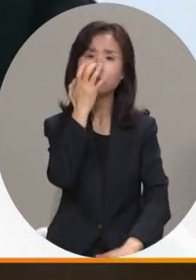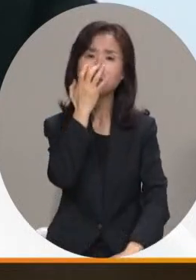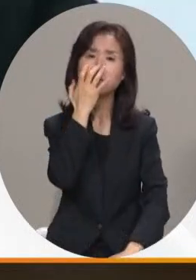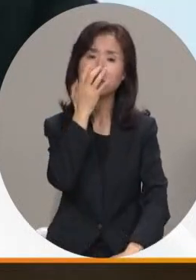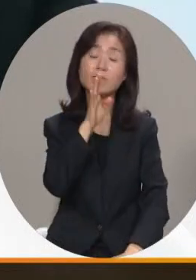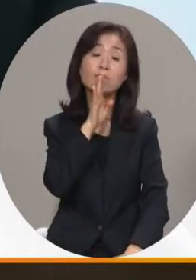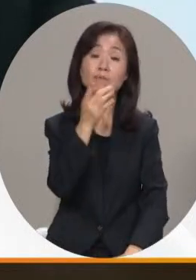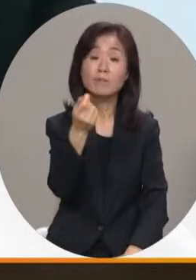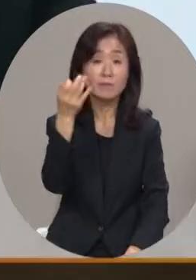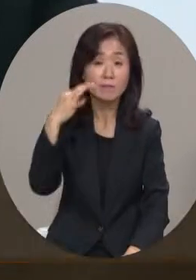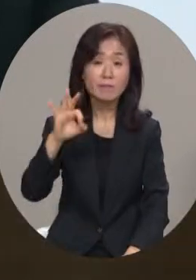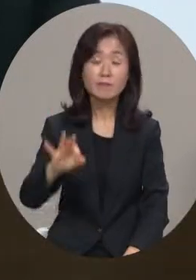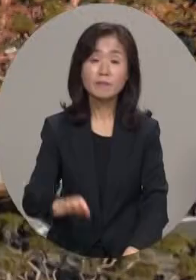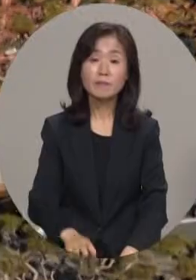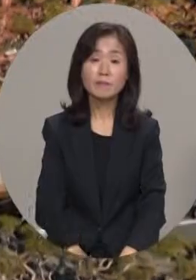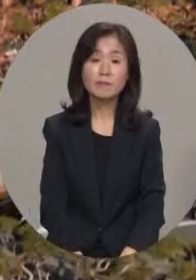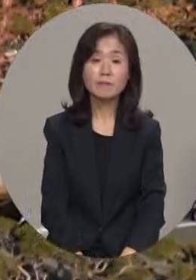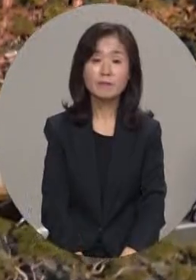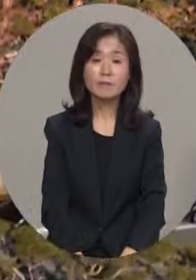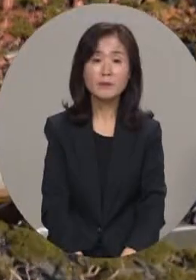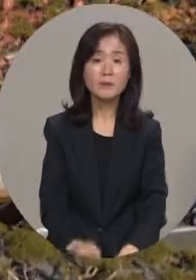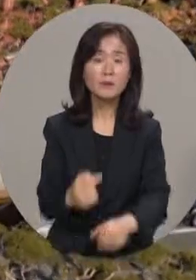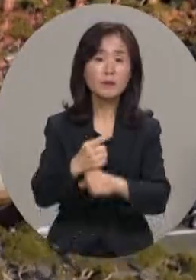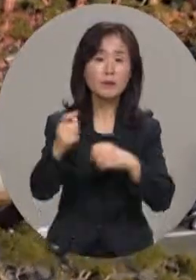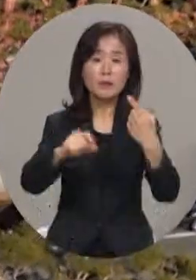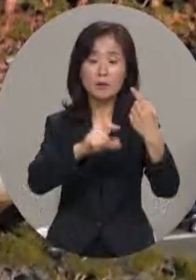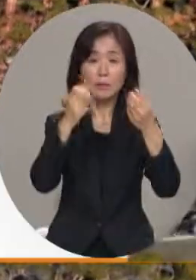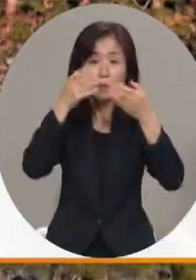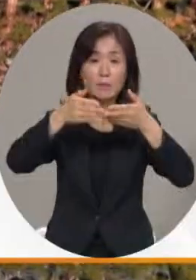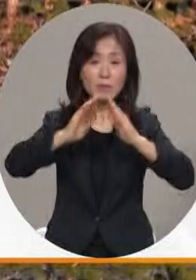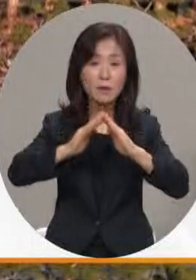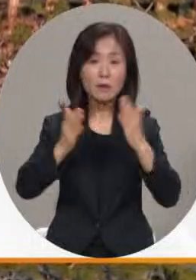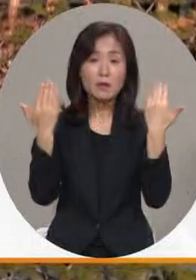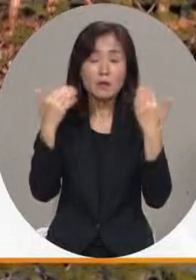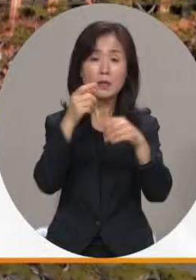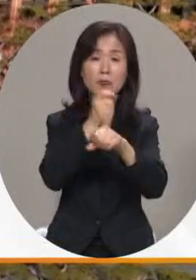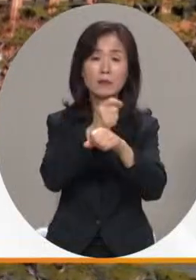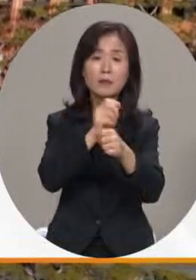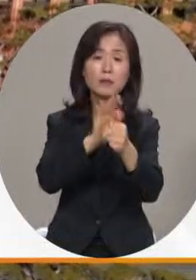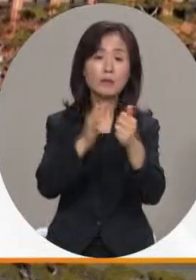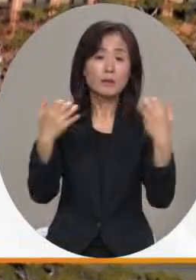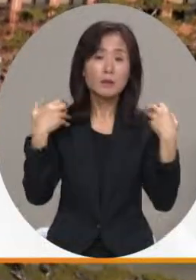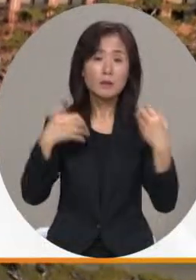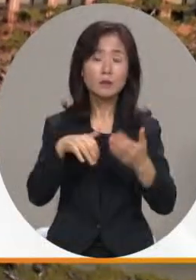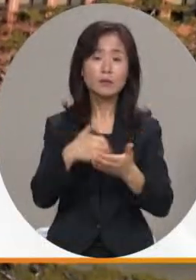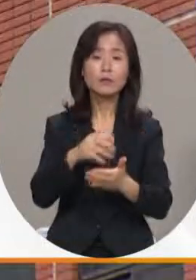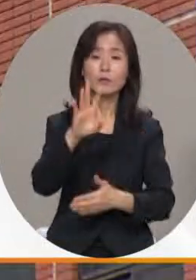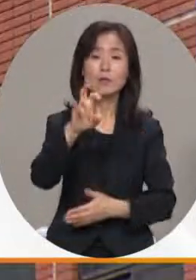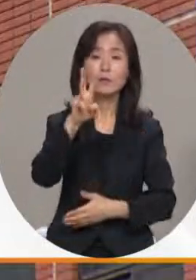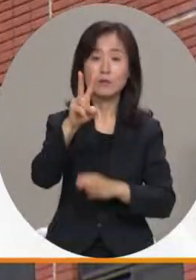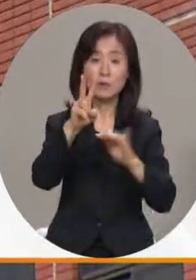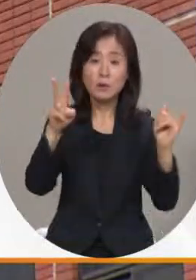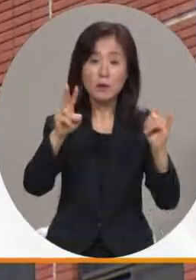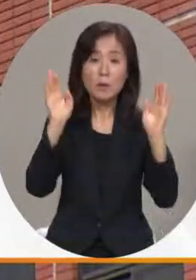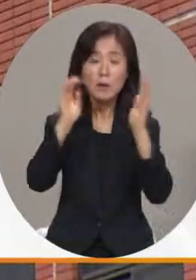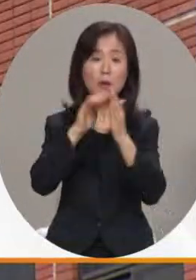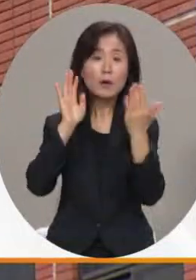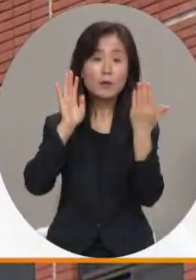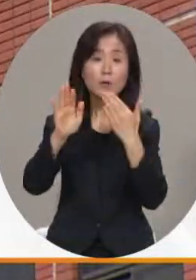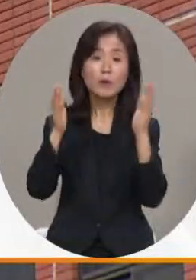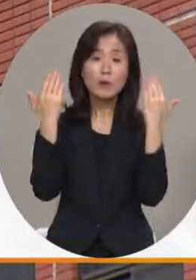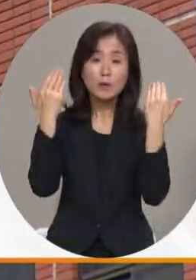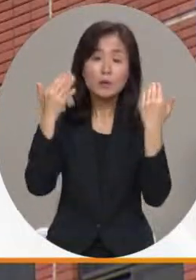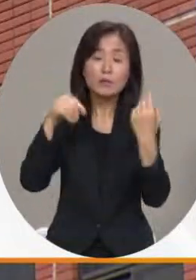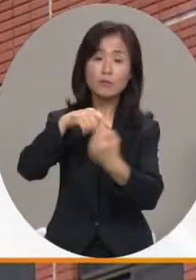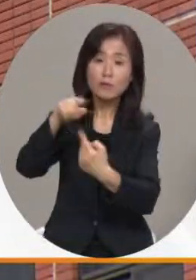것이 사실입니다 내년 1월 신설되는 학교 행정 지원청은 42명 규모로 방과 학교 운영이나